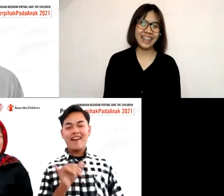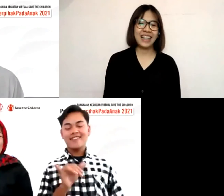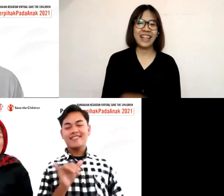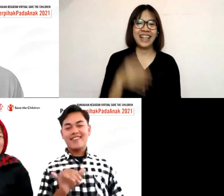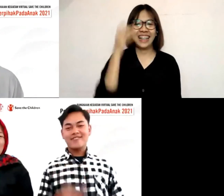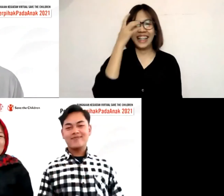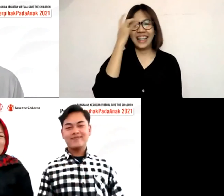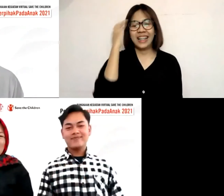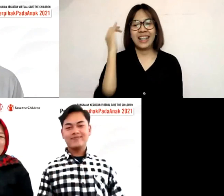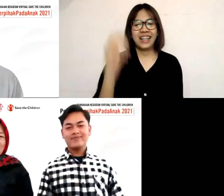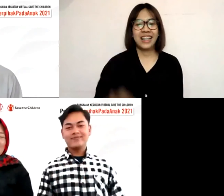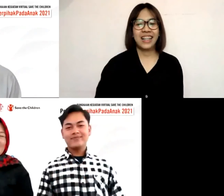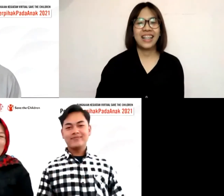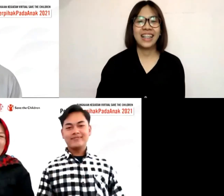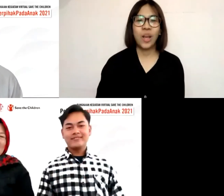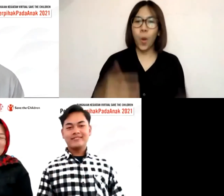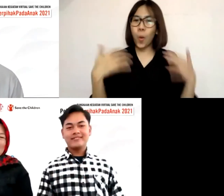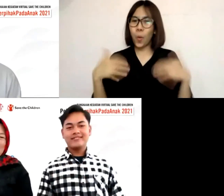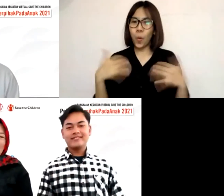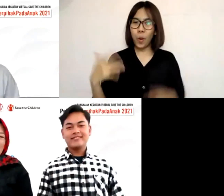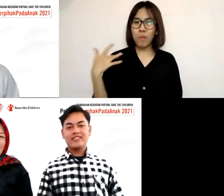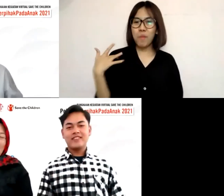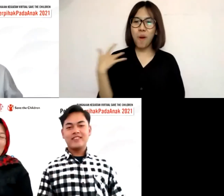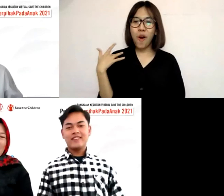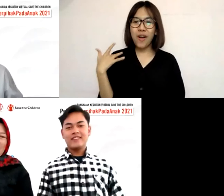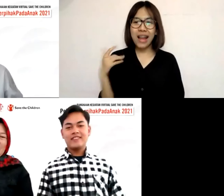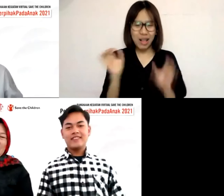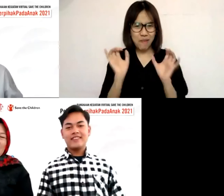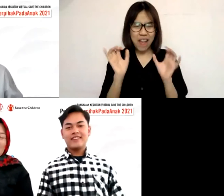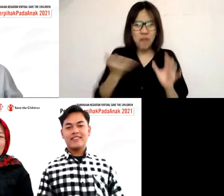Iya, betul. Wah, lagi laku ya profesi model sekarang ya.